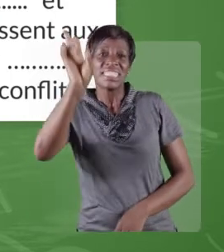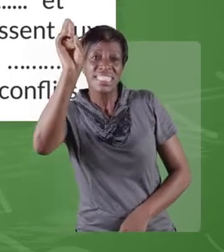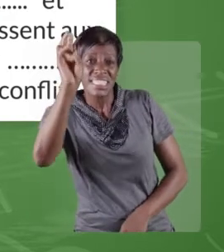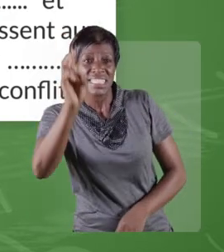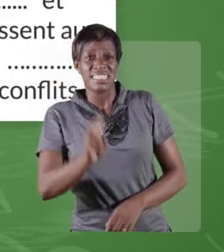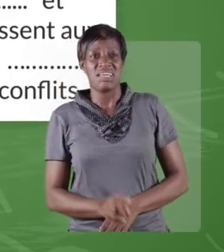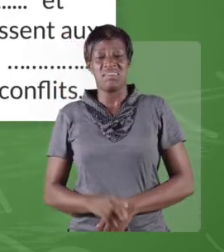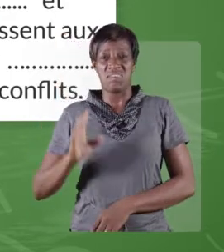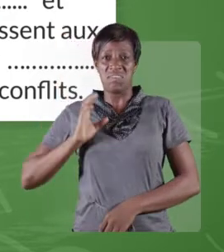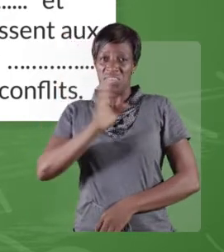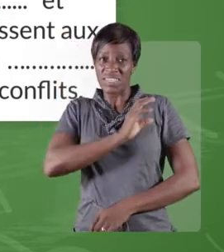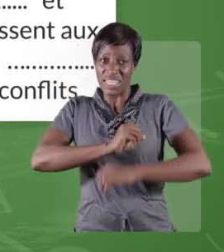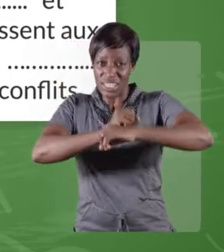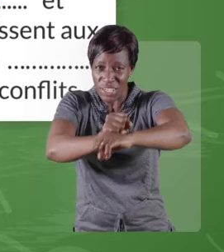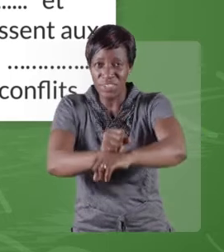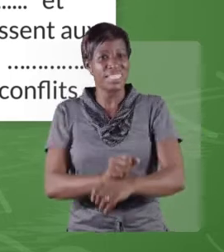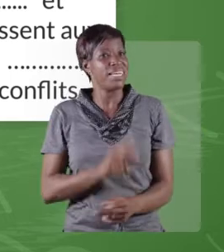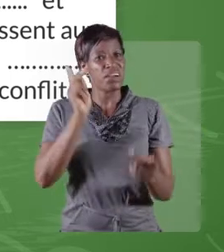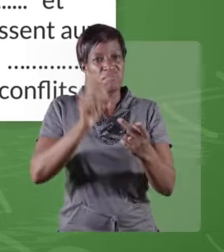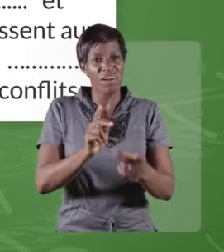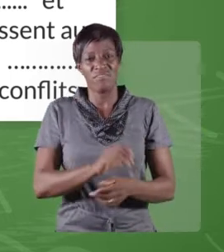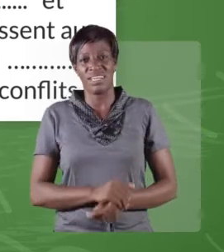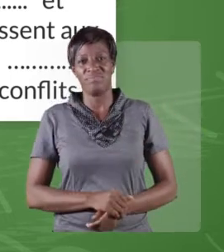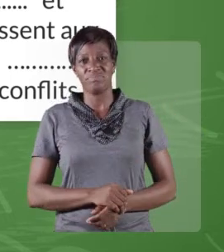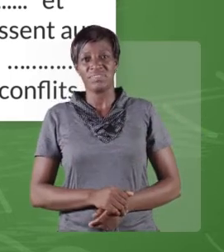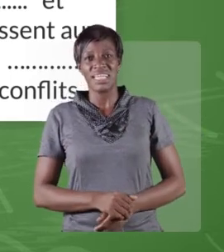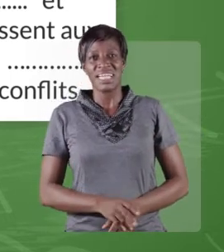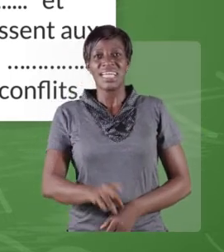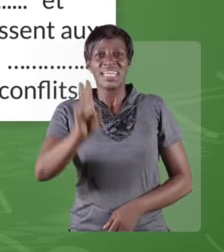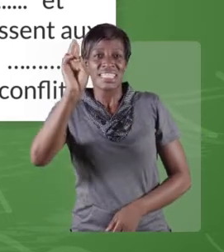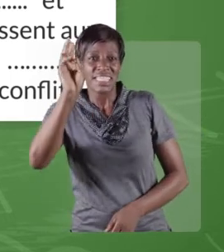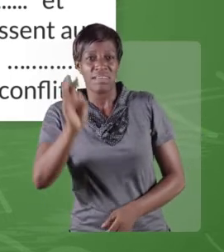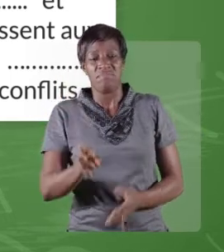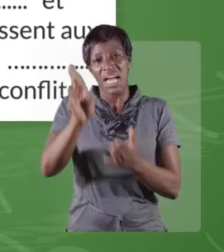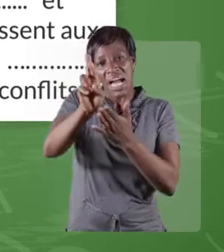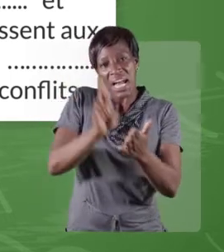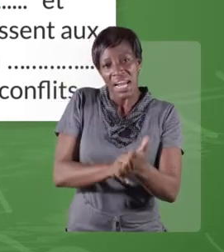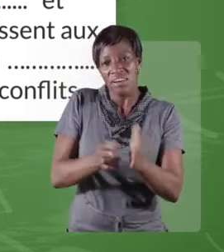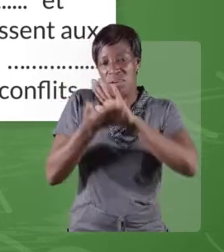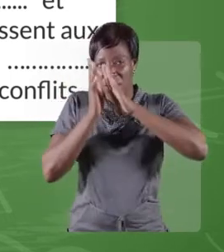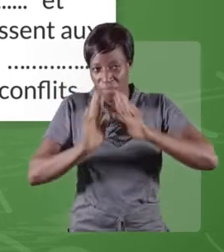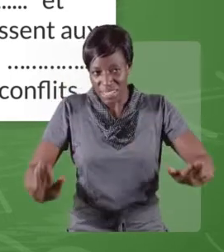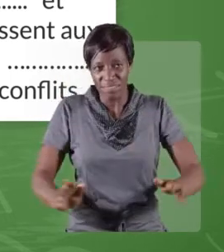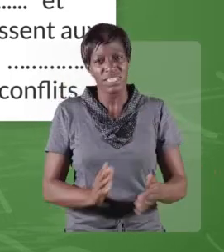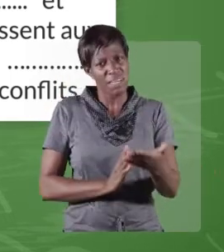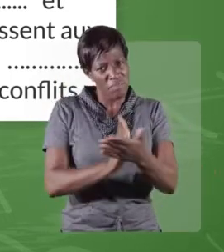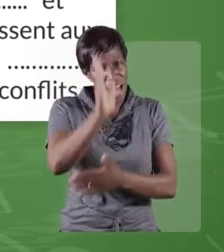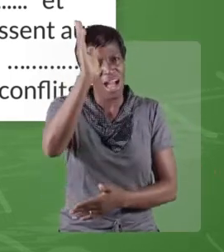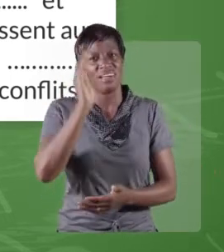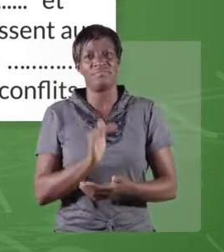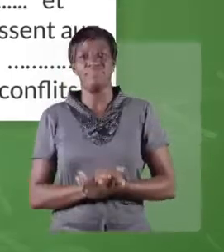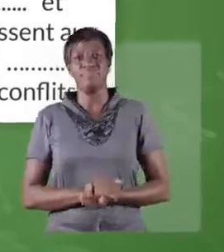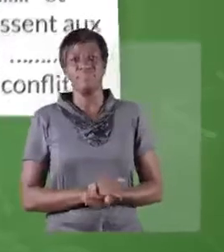sécurité. L'ONU procède au règlement pacifique des conflits.